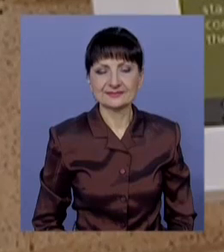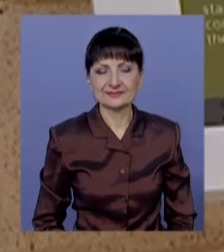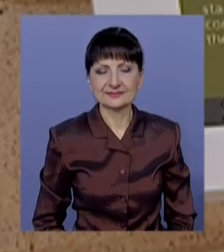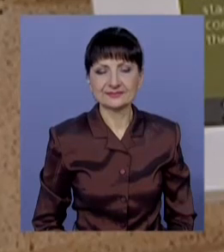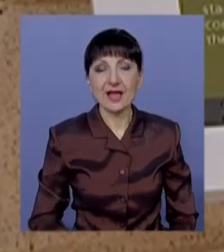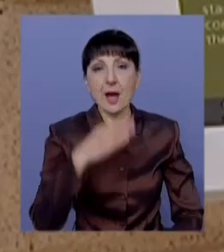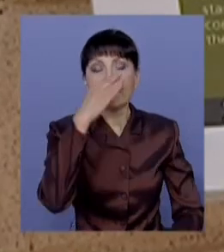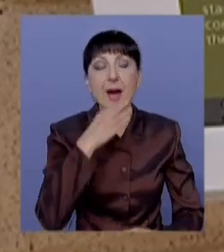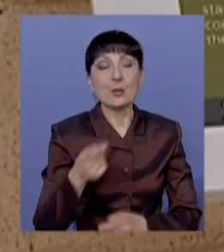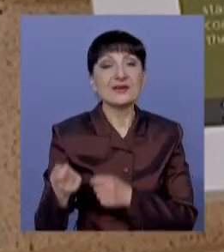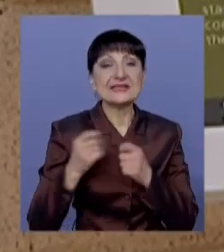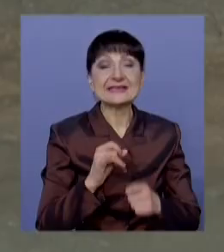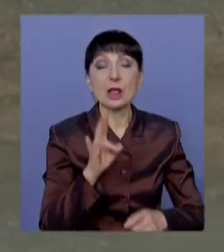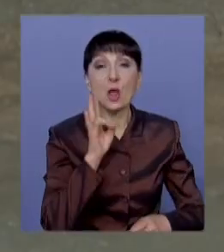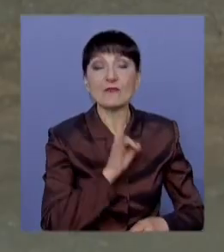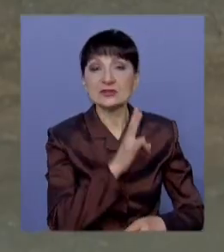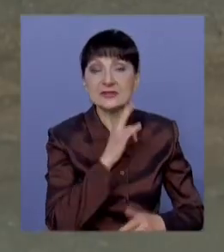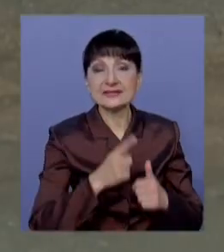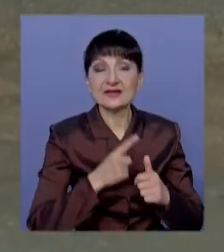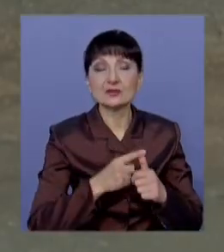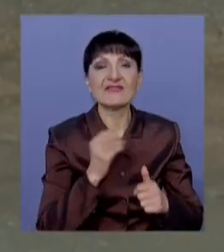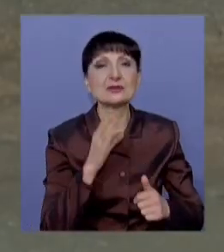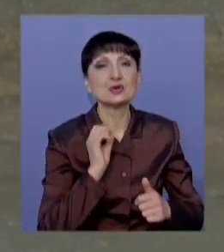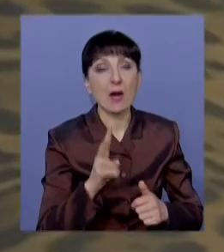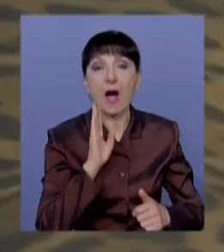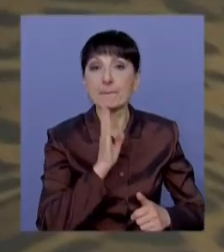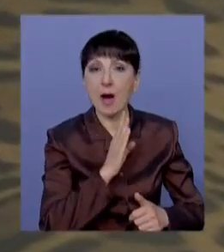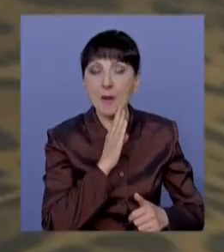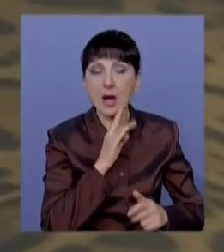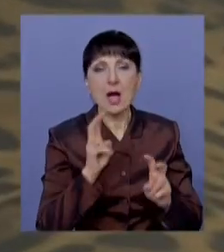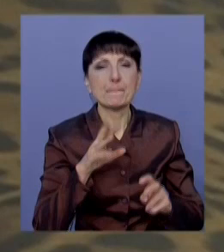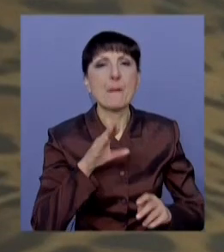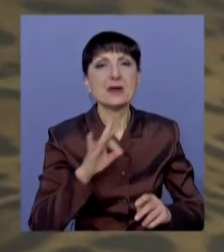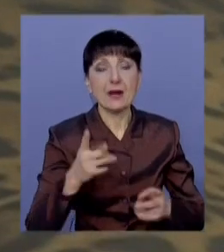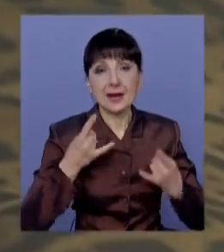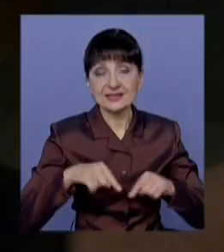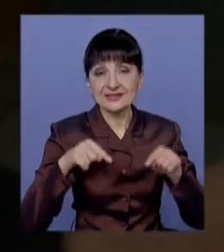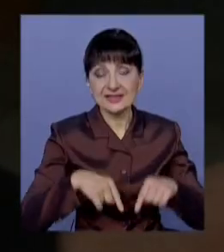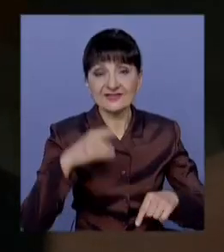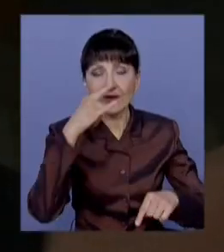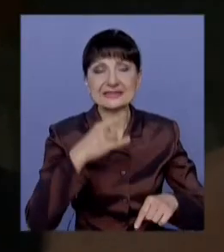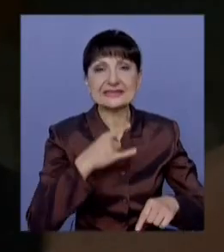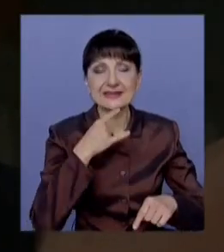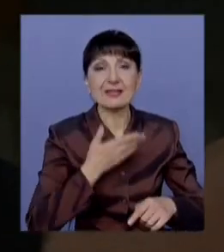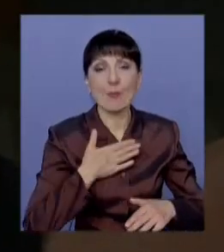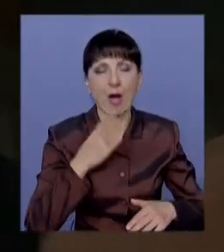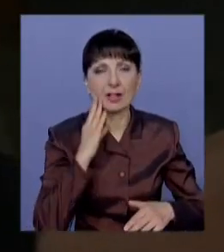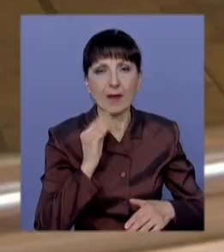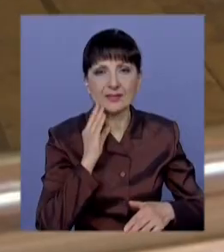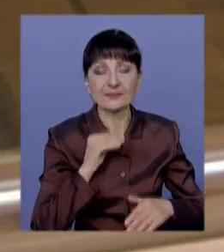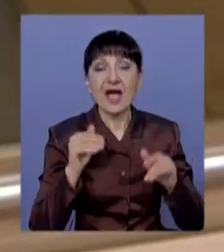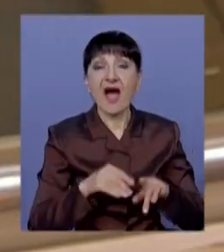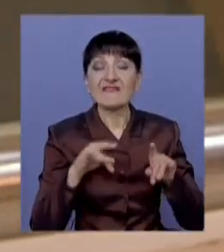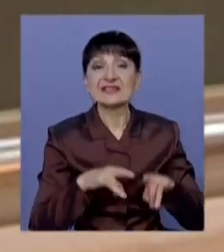Папу котенка привезли из Новосибирска, зовут его Васек. А вот мама по кличке Мамын родилась уже здесь, в стенах нашего зоопарка. Австралия –